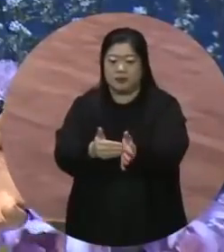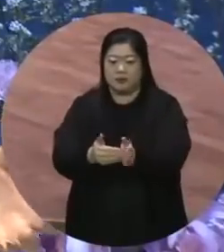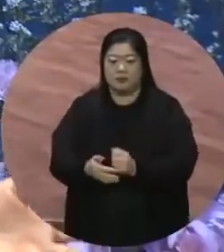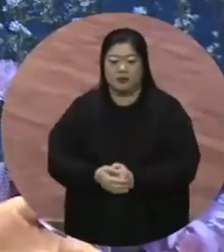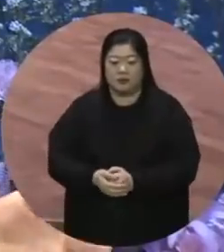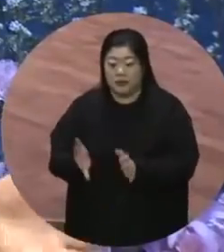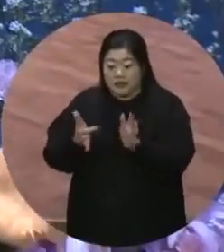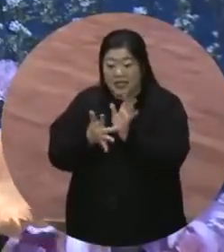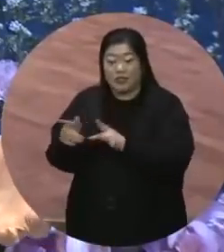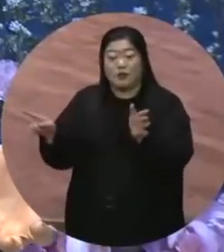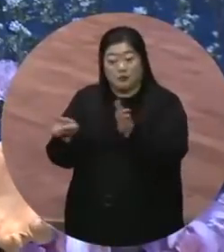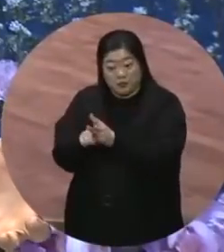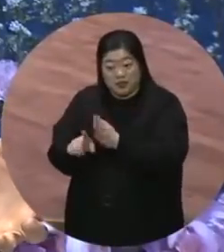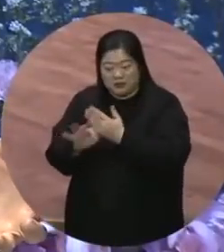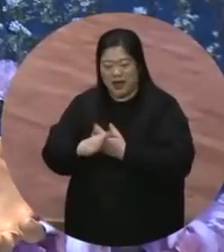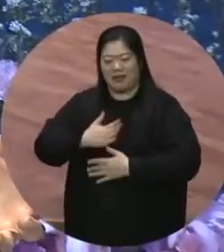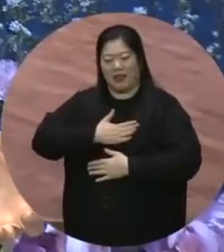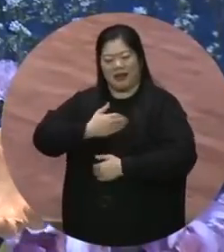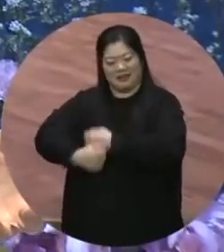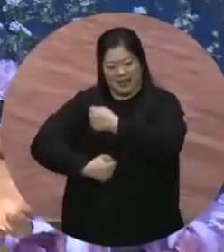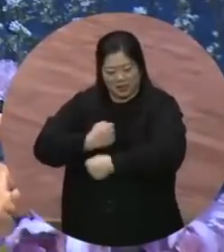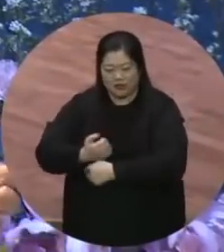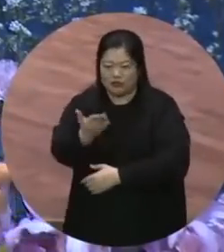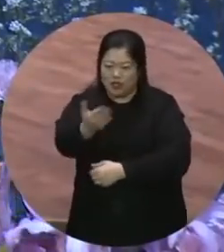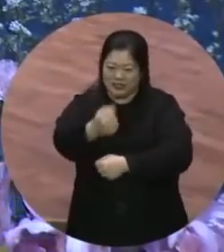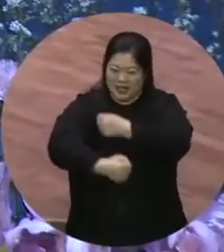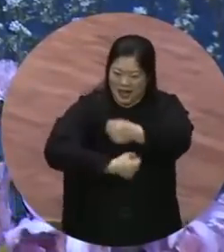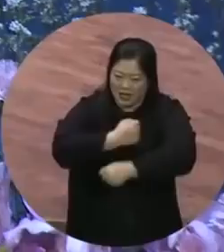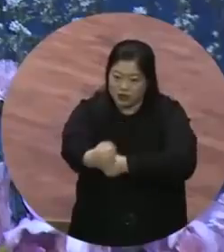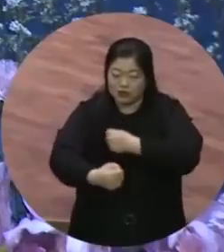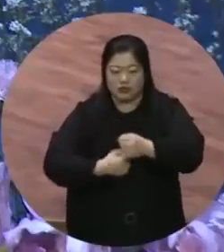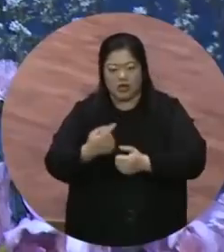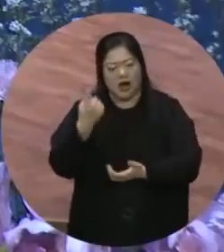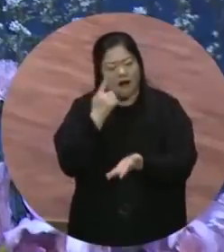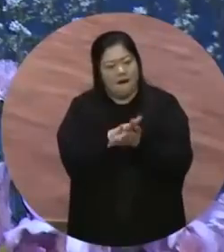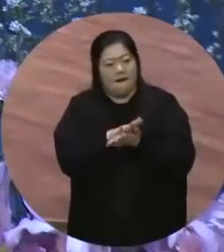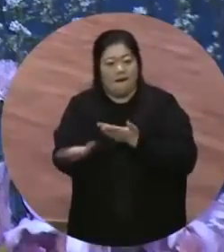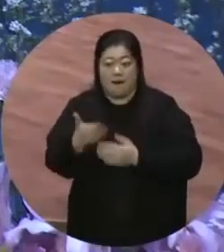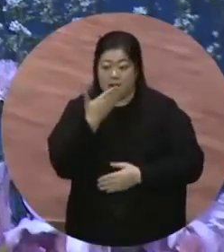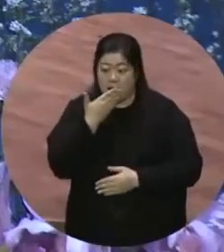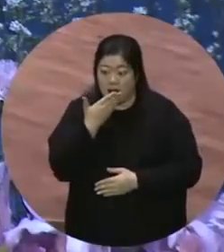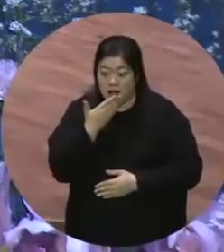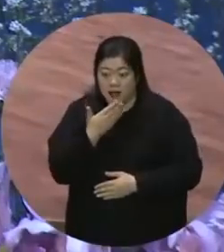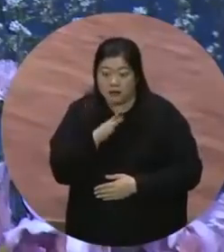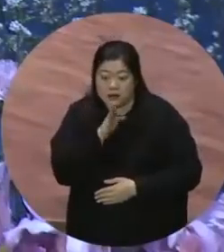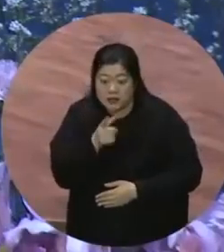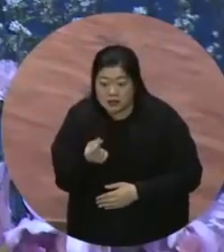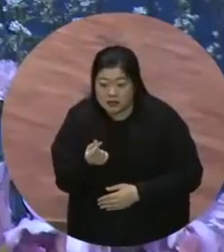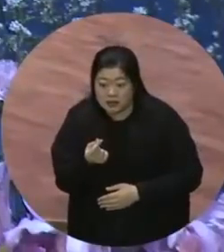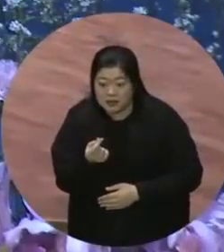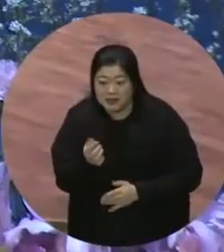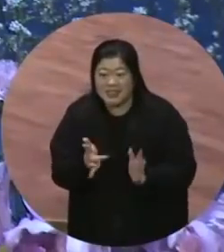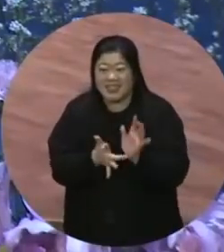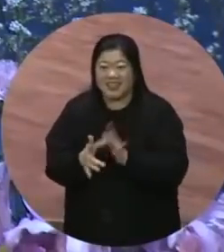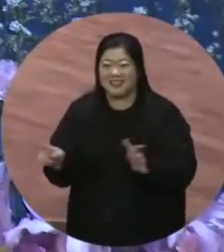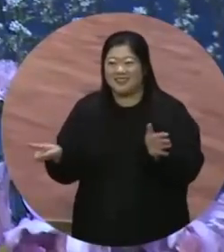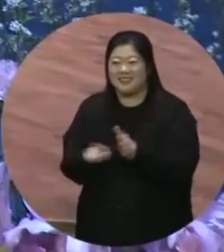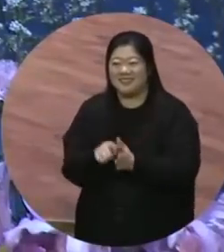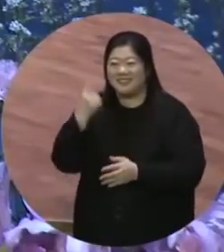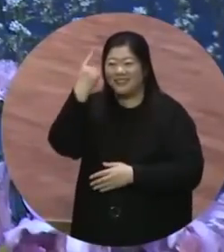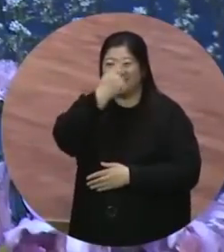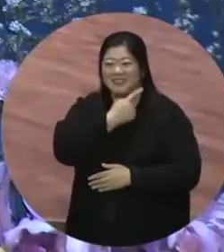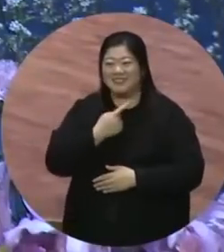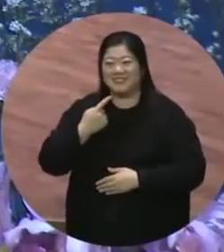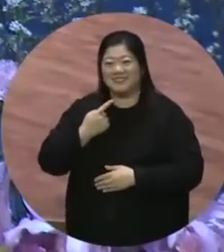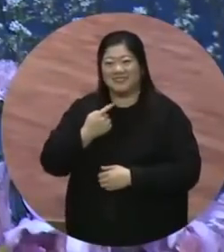너 자유, 우리 자유 얻었네. 아멘. 예수 그리스도 안에서 완전 자유 해방 누림이에요. 그것이 예수